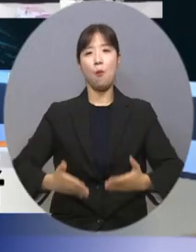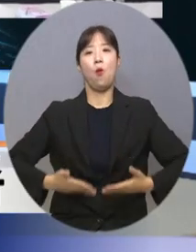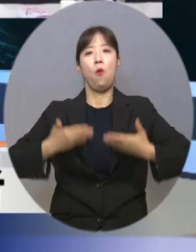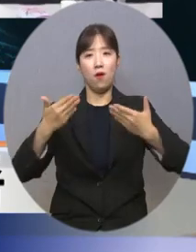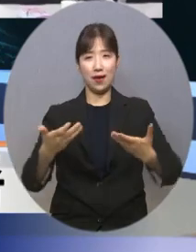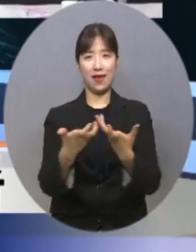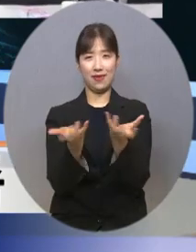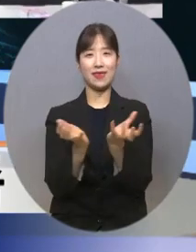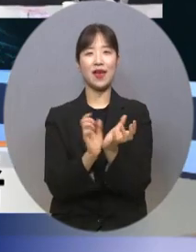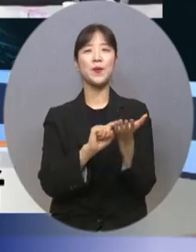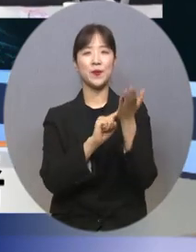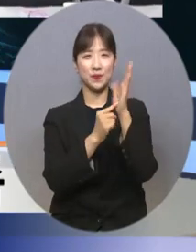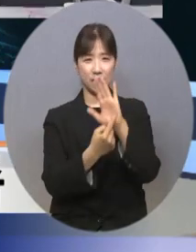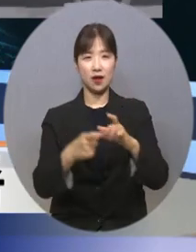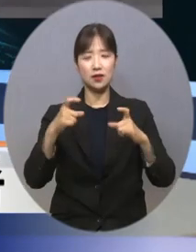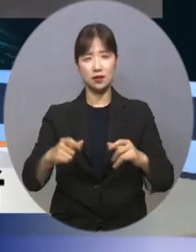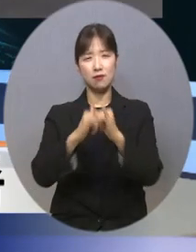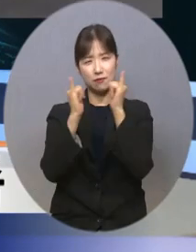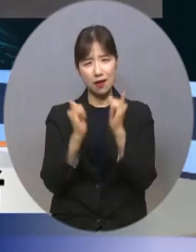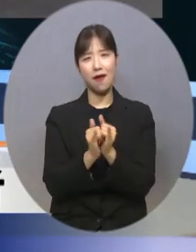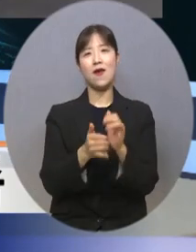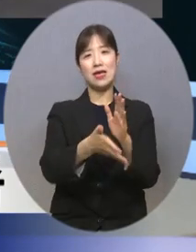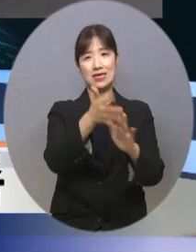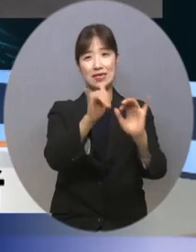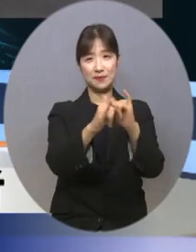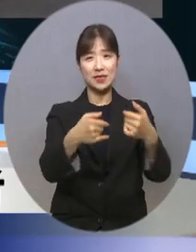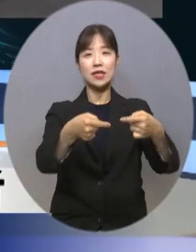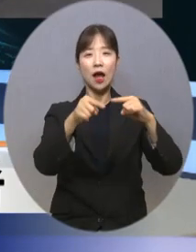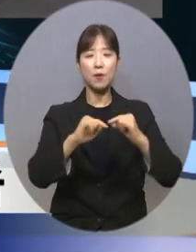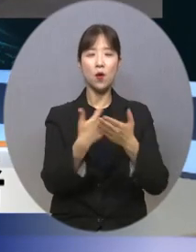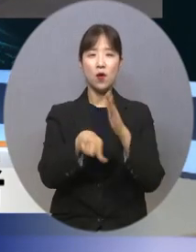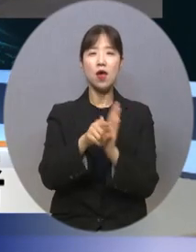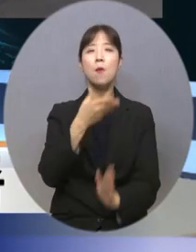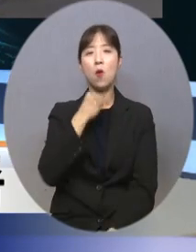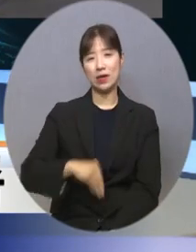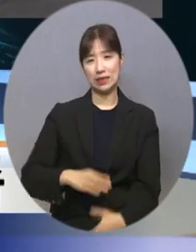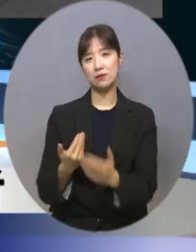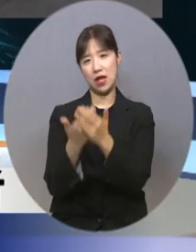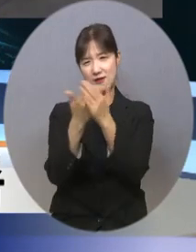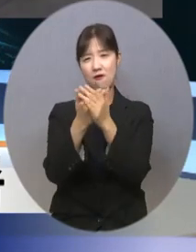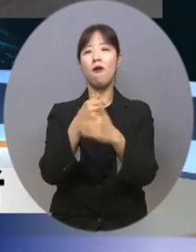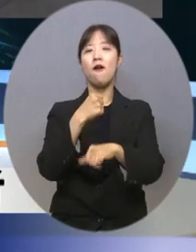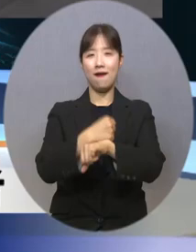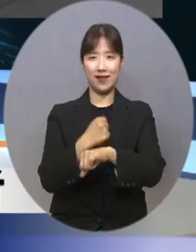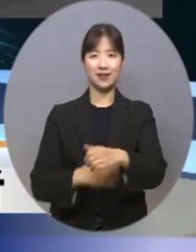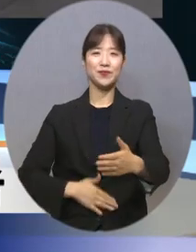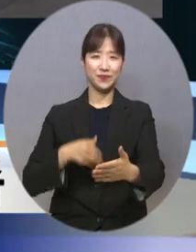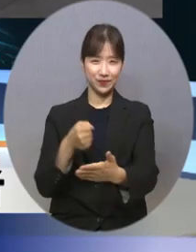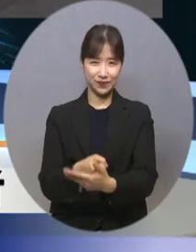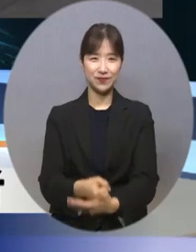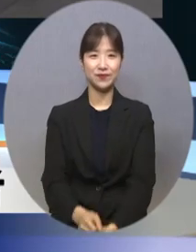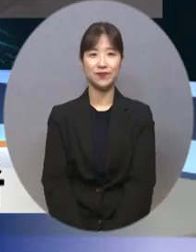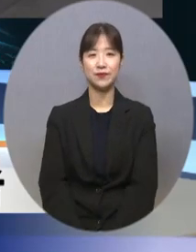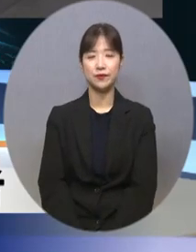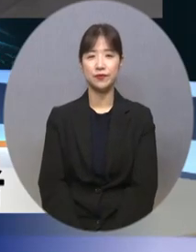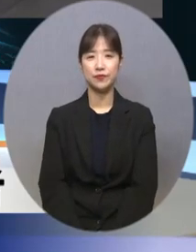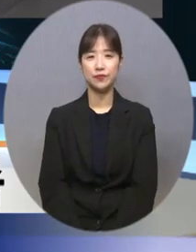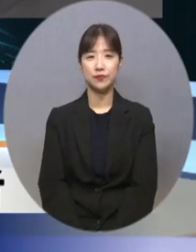발족했습니다. 지역사회의 시민 참여를 통한 복지 발전에 앞장서겠다는 각오인데요. 보도에 정우선